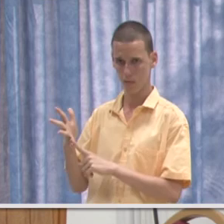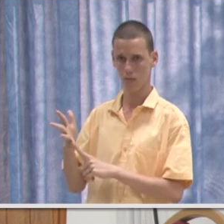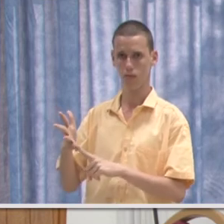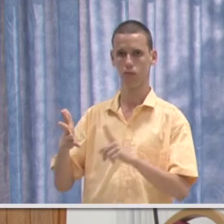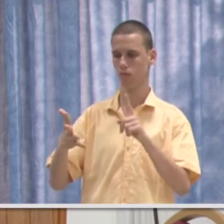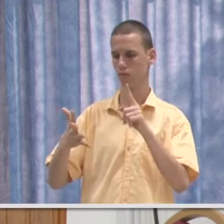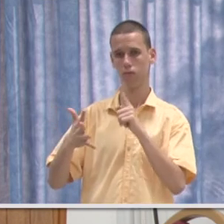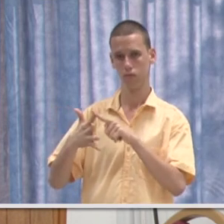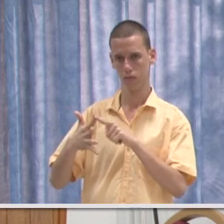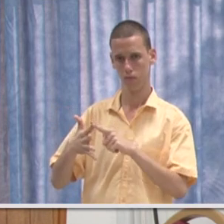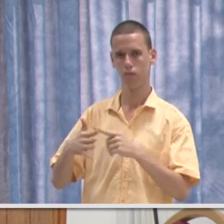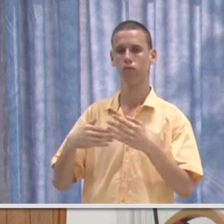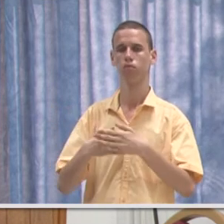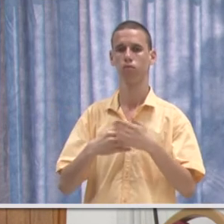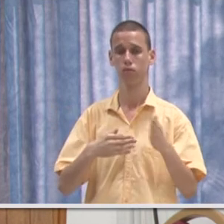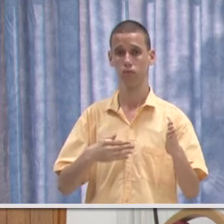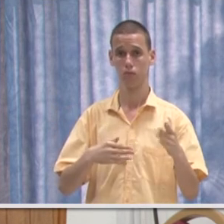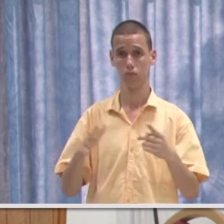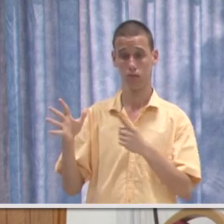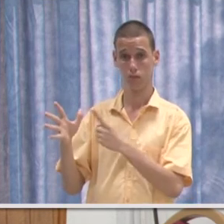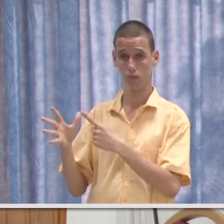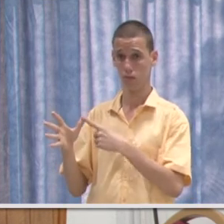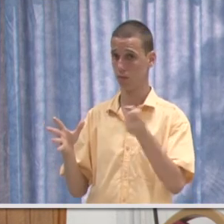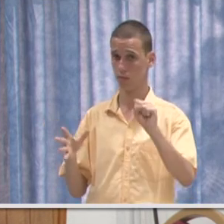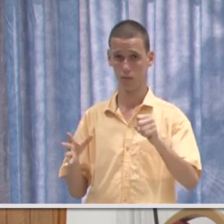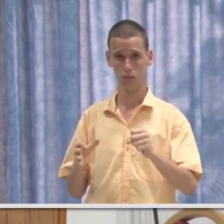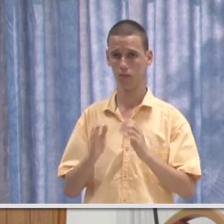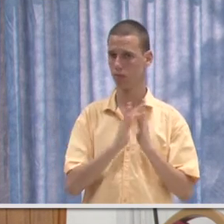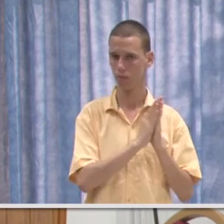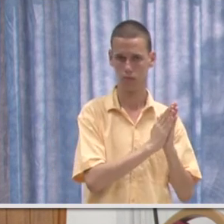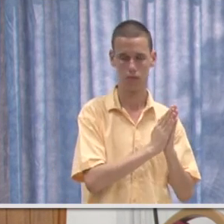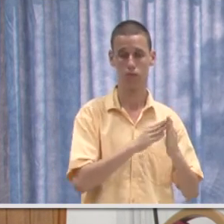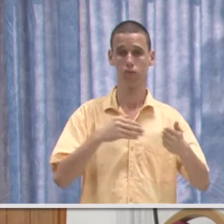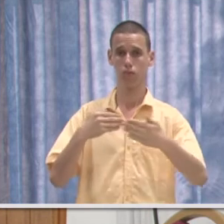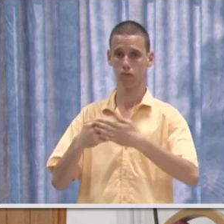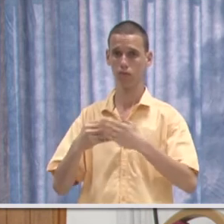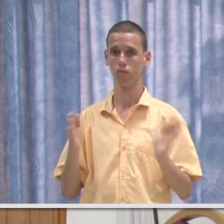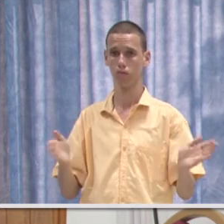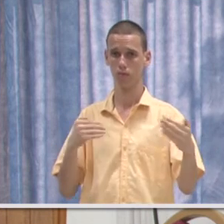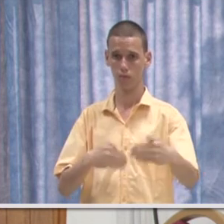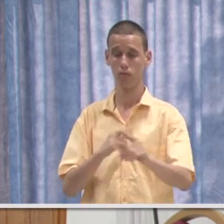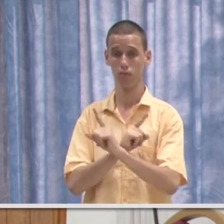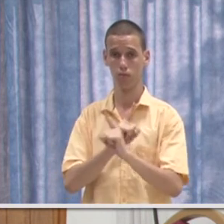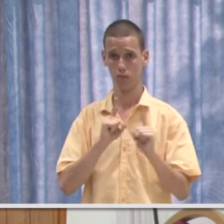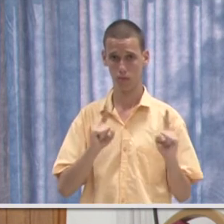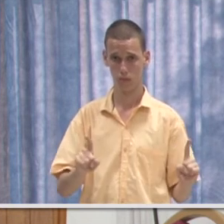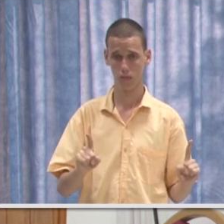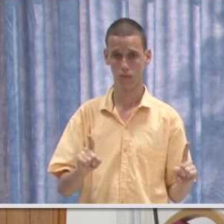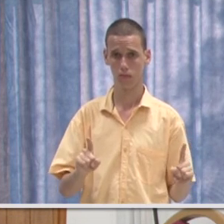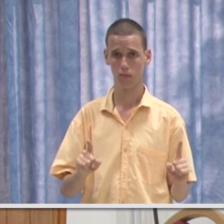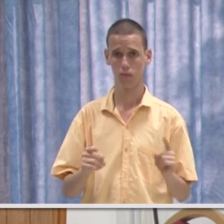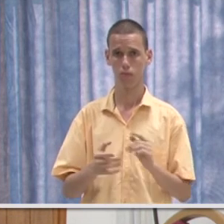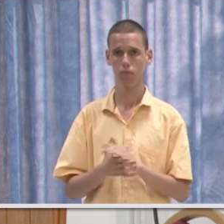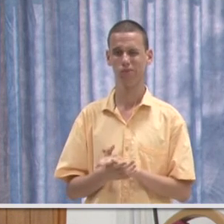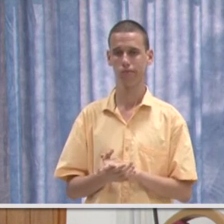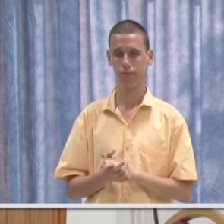dimanche, nous pas pépon aucun passer pour un dimanche public